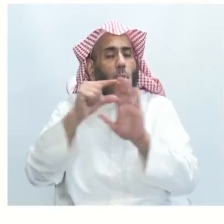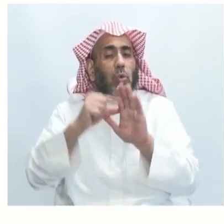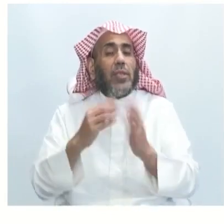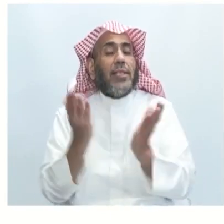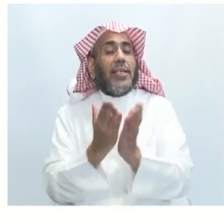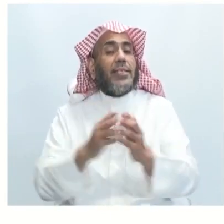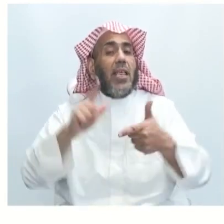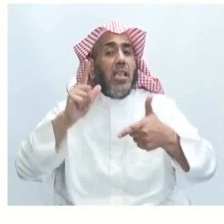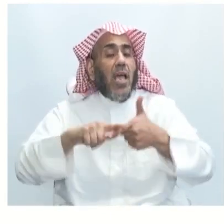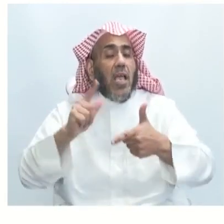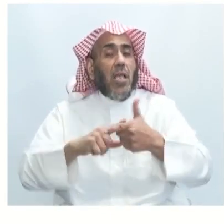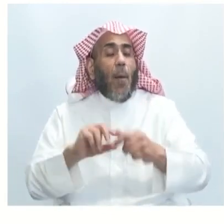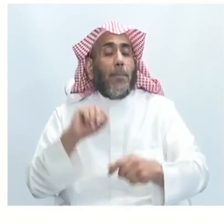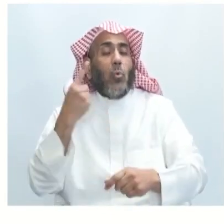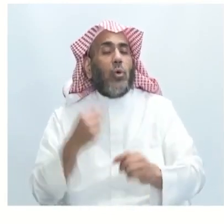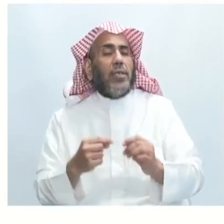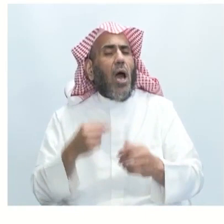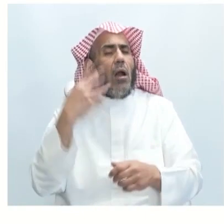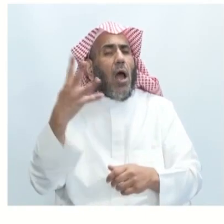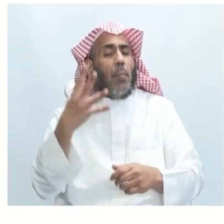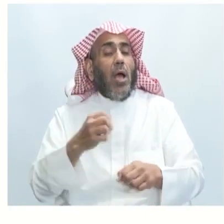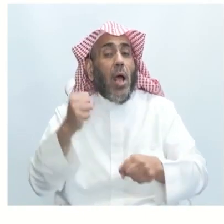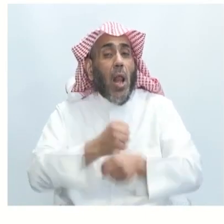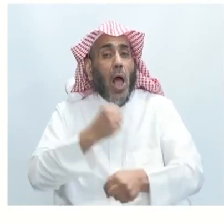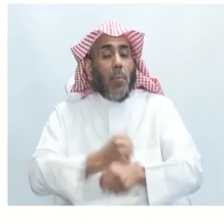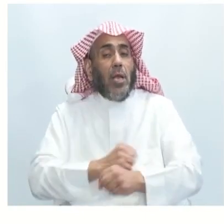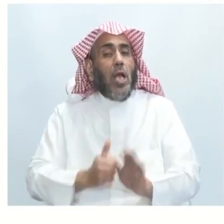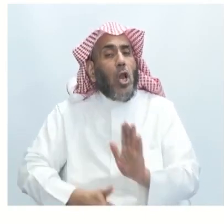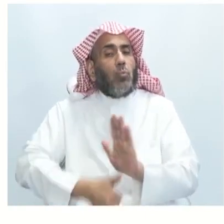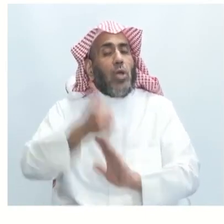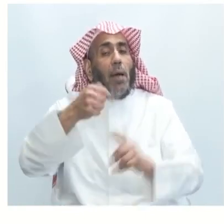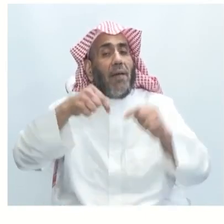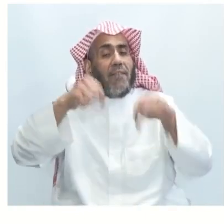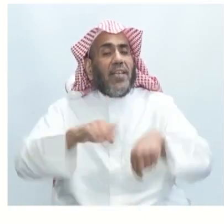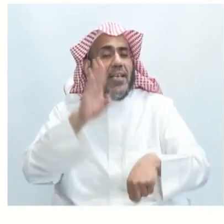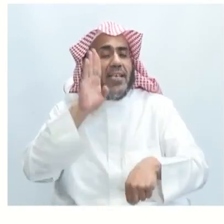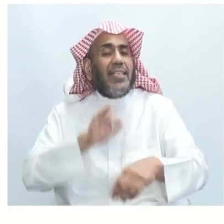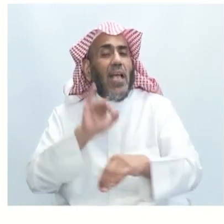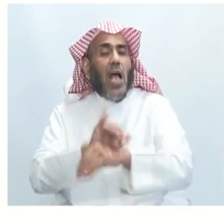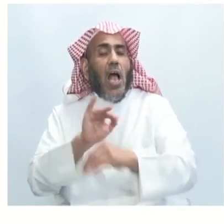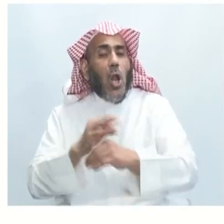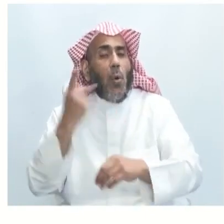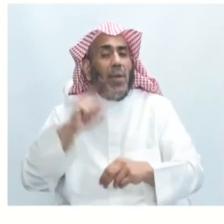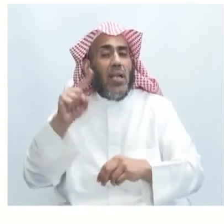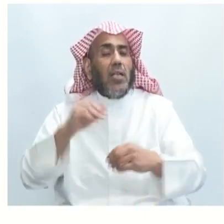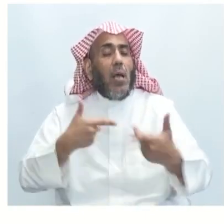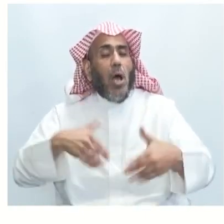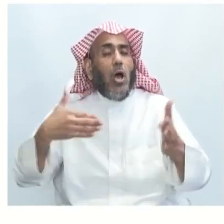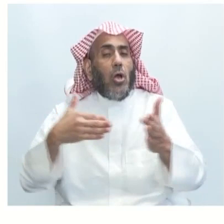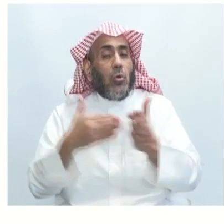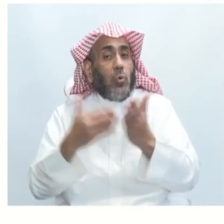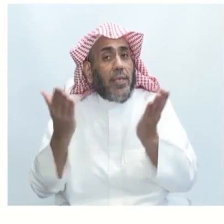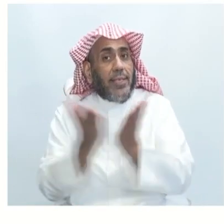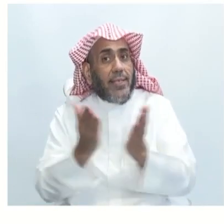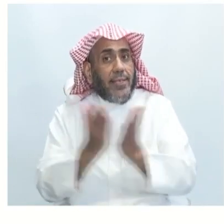الثاني من الوحده الرابعه العمليات المساهمه في التعلم باذن الله حين ننهي درسنا لهذا